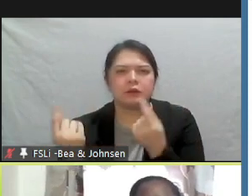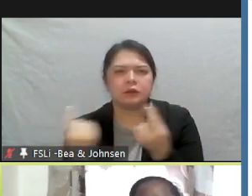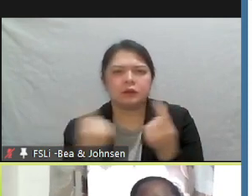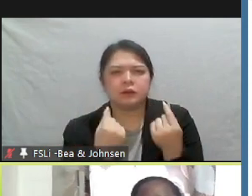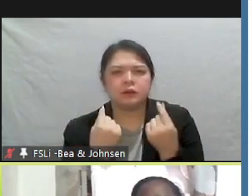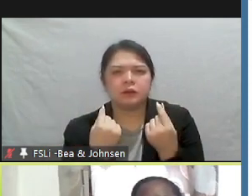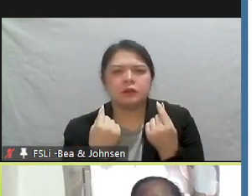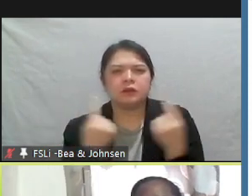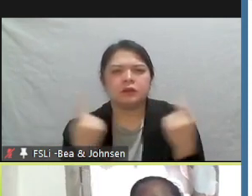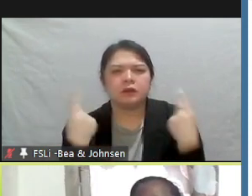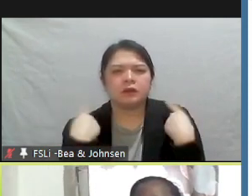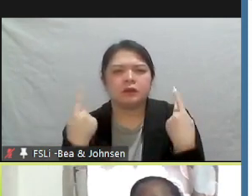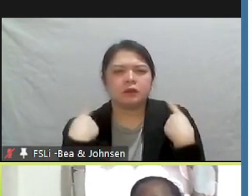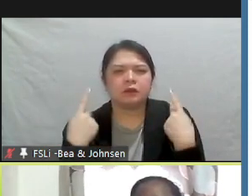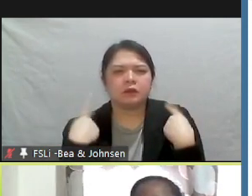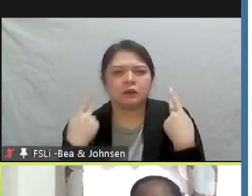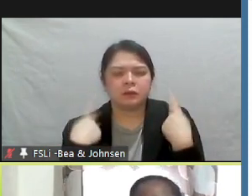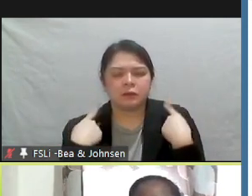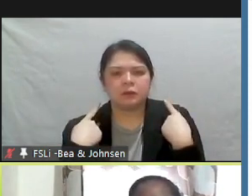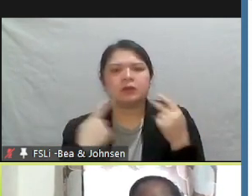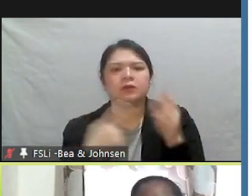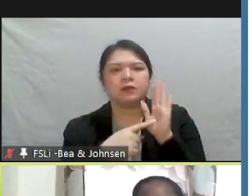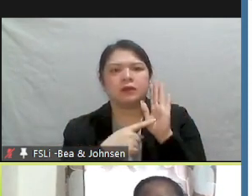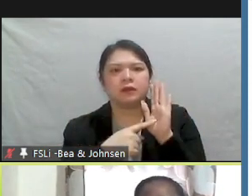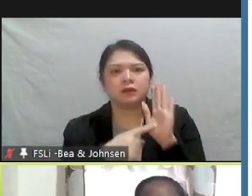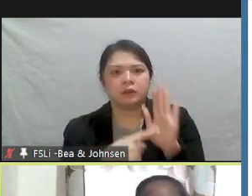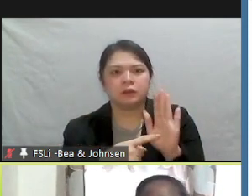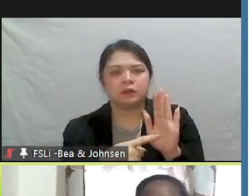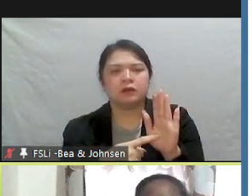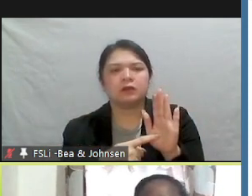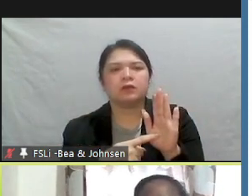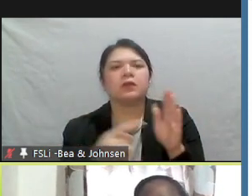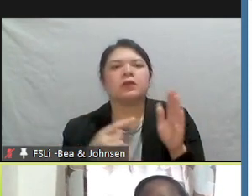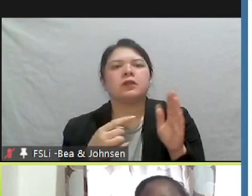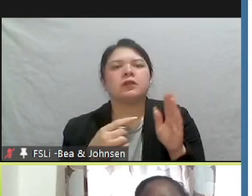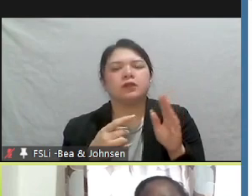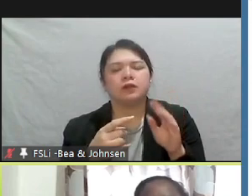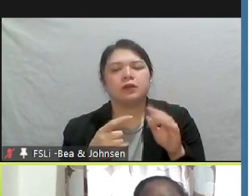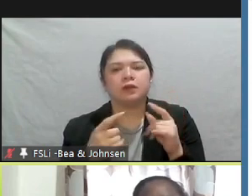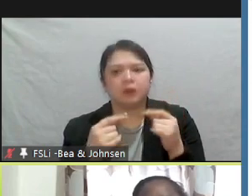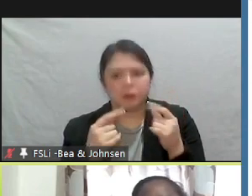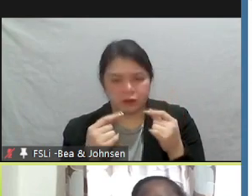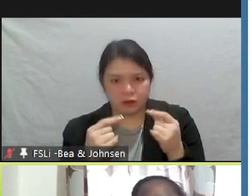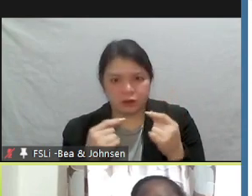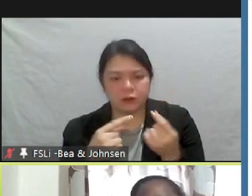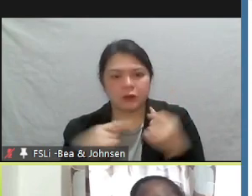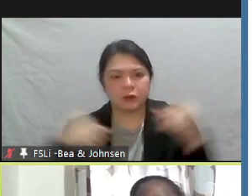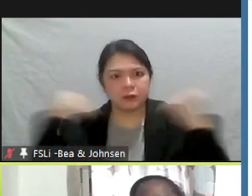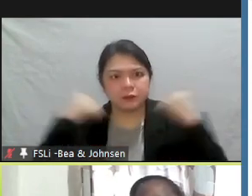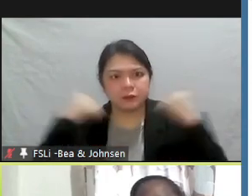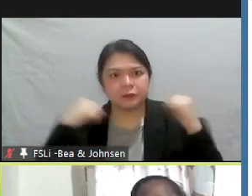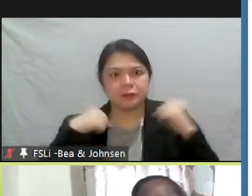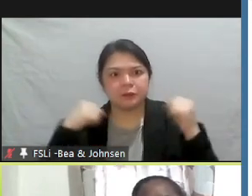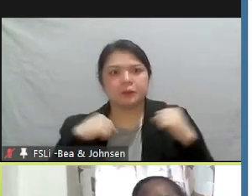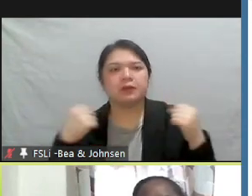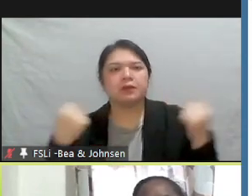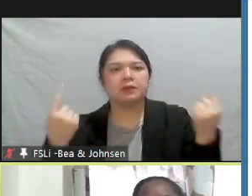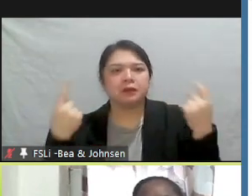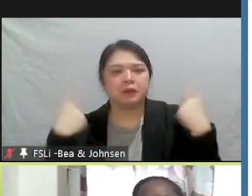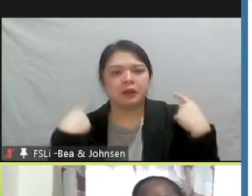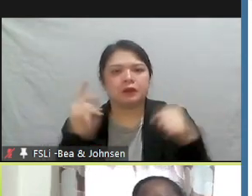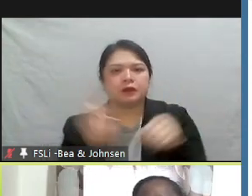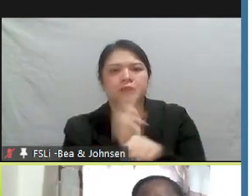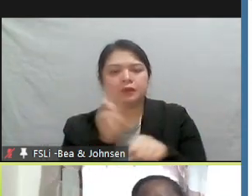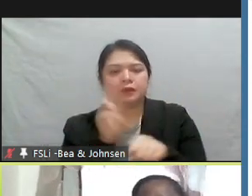babasahin, ay talaga namang kung niritualan namin at nagkaroon kami ng kasunduan na dapat po talagang gamitin sa